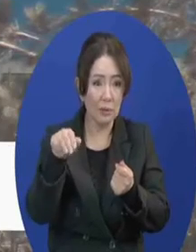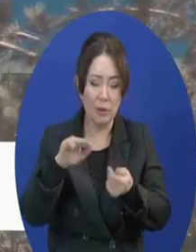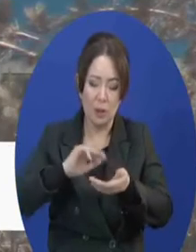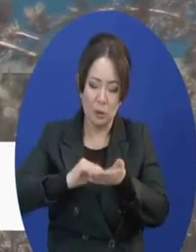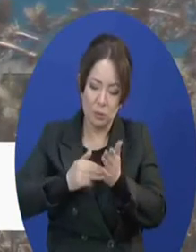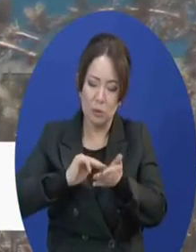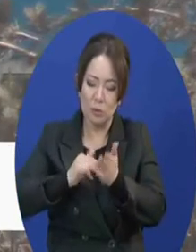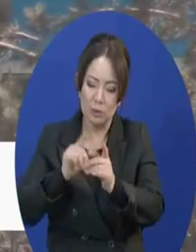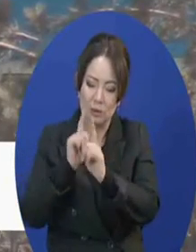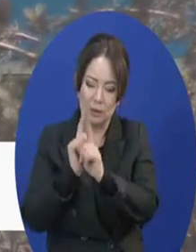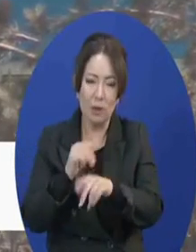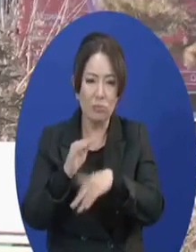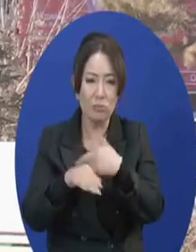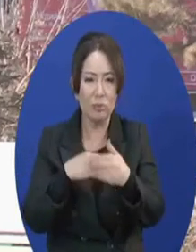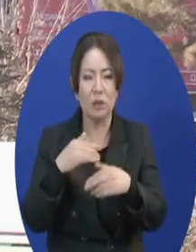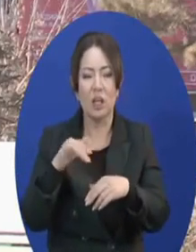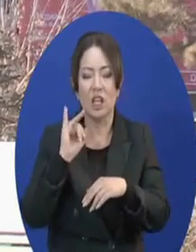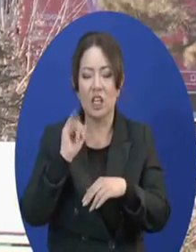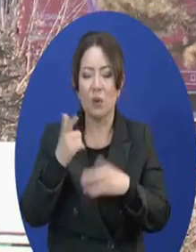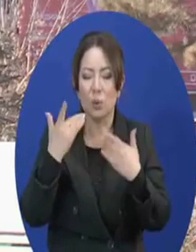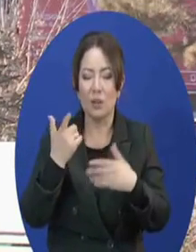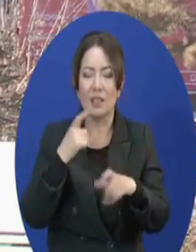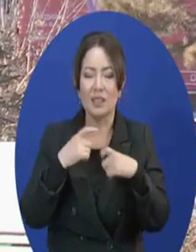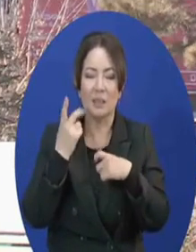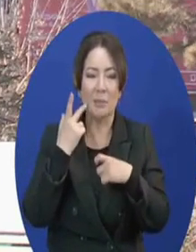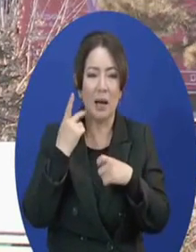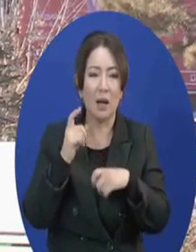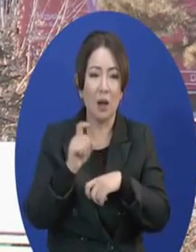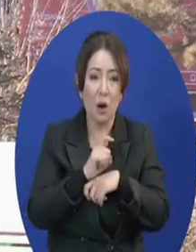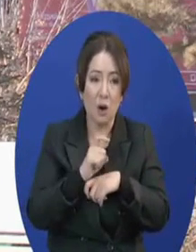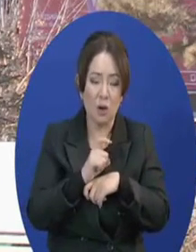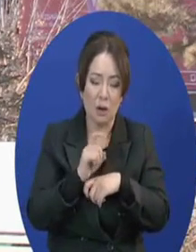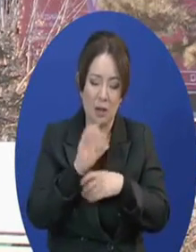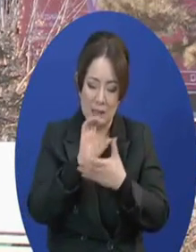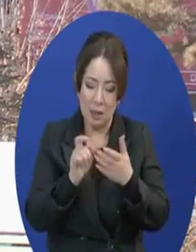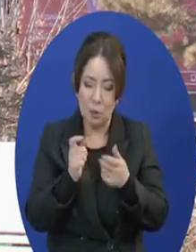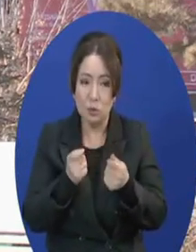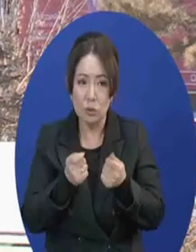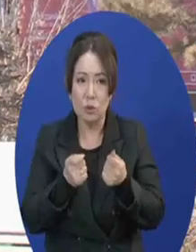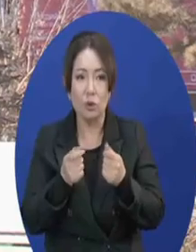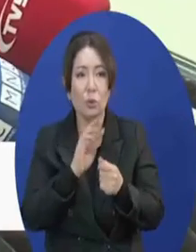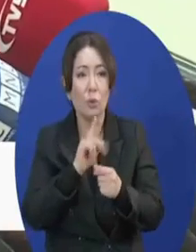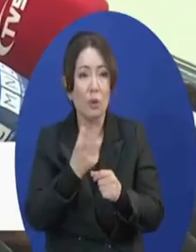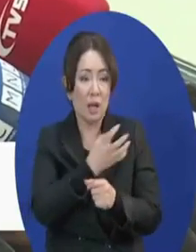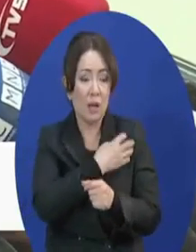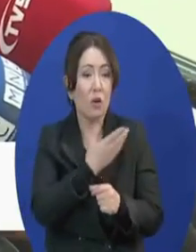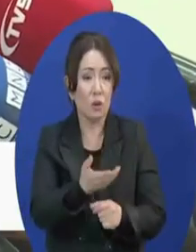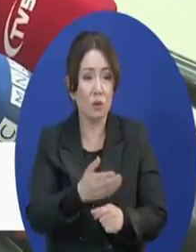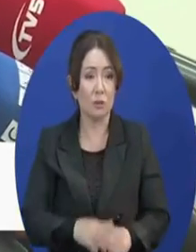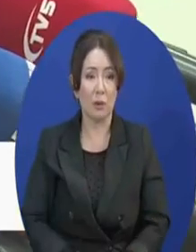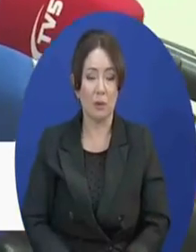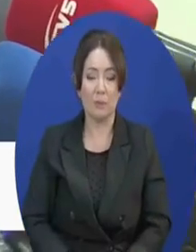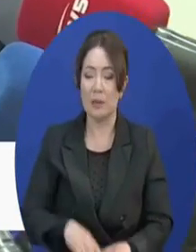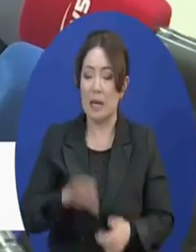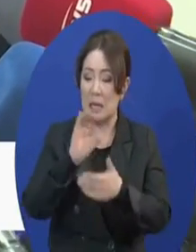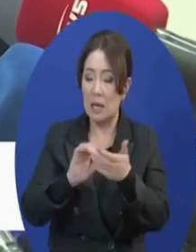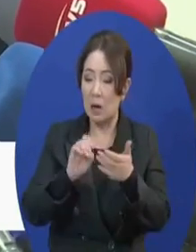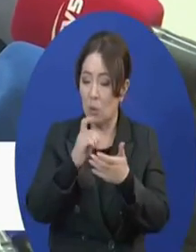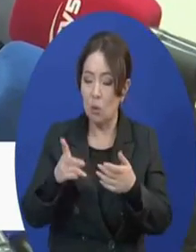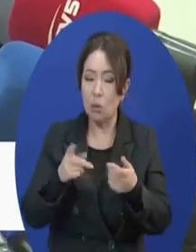дагуу хэрэгжүүлэхийг улсын хурлын эдийн засгийн байнгын хорооноос санхүүгийн зохицуулах хороонд үүрэг болгож байлаа. Санхүүгийн зохицуулах